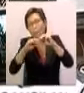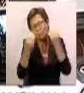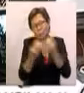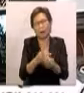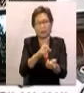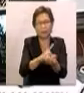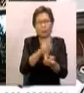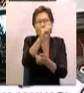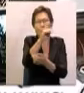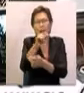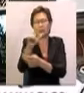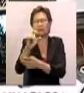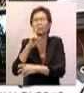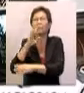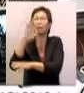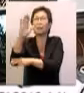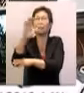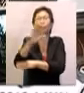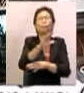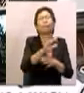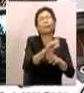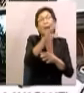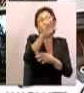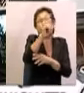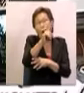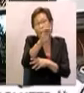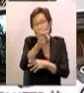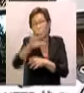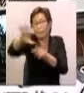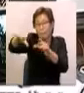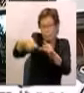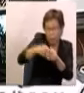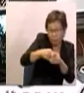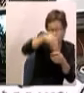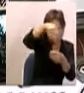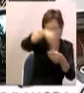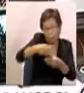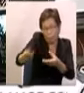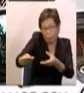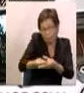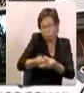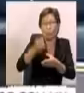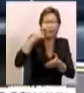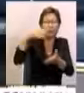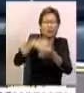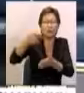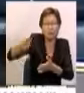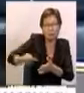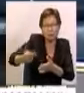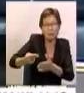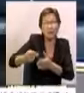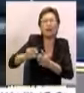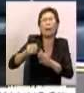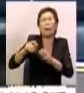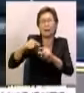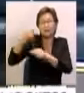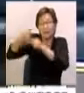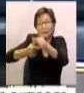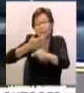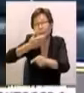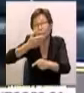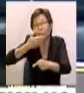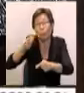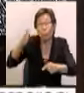Mazli semalam memberikan jaminan skandal 1MDB bakal dimasukkan dalam mata pelajaran sejarah agar generasi masa depan tidak